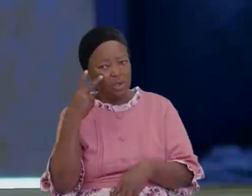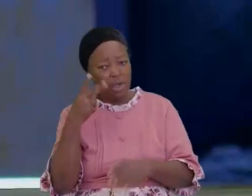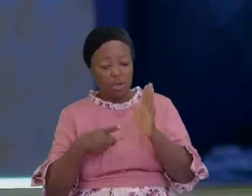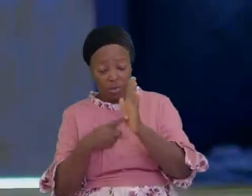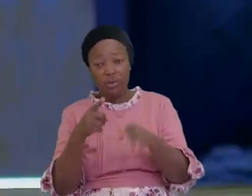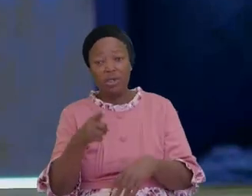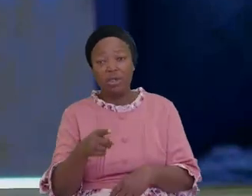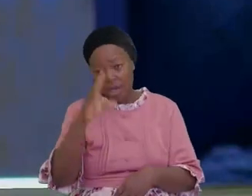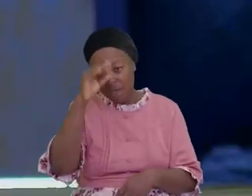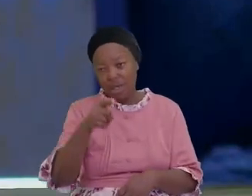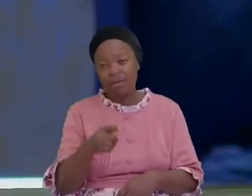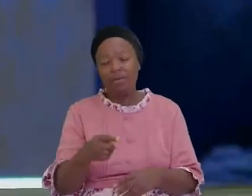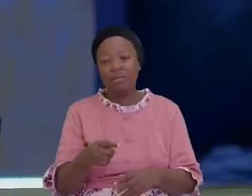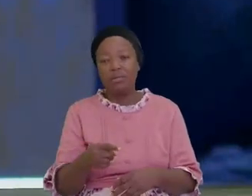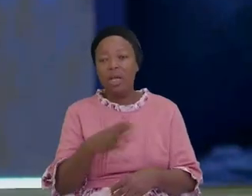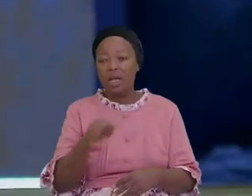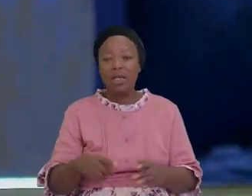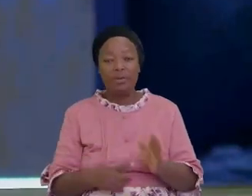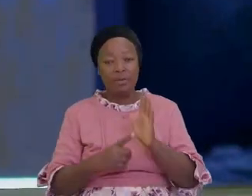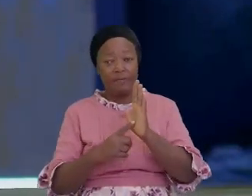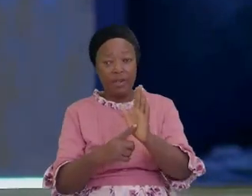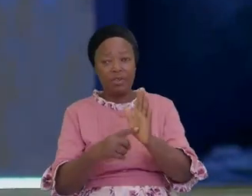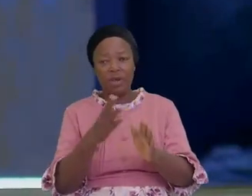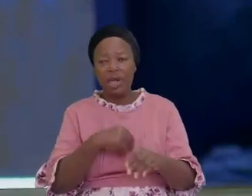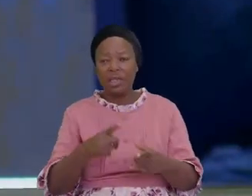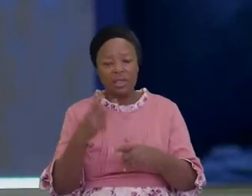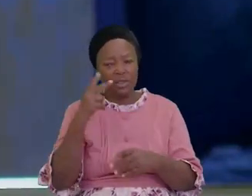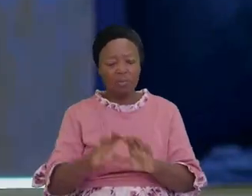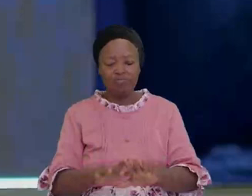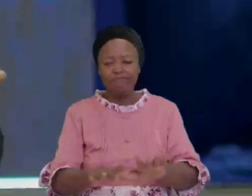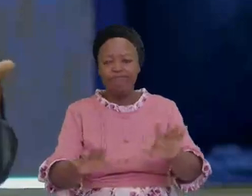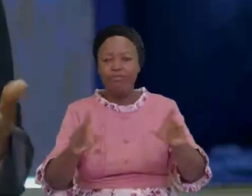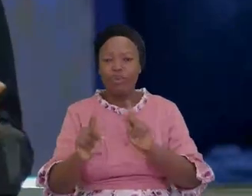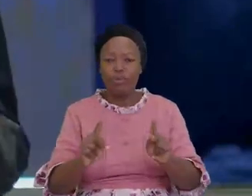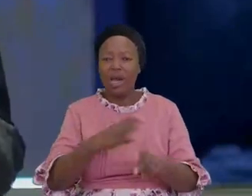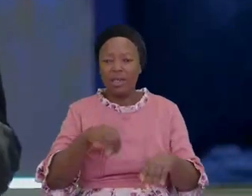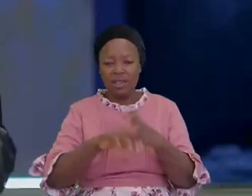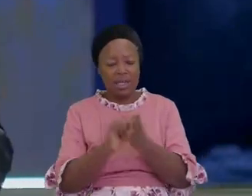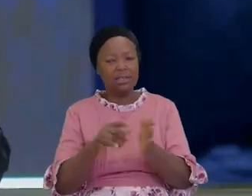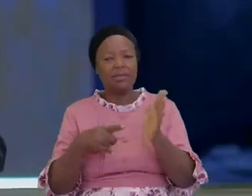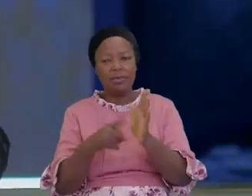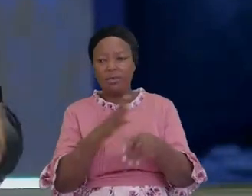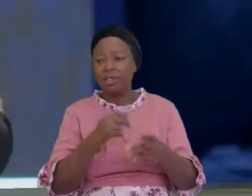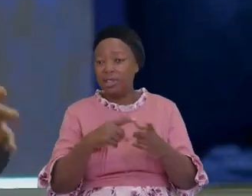J'ai vu des multitudes de personnes. Et dans cette révélation,